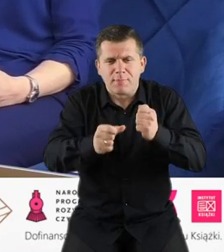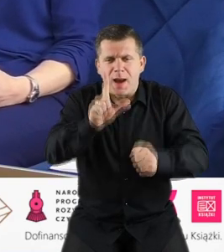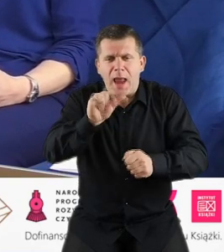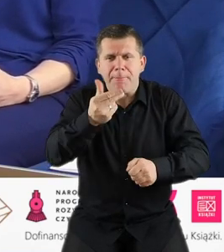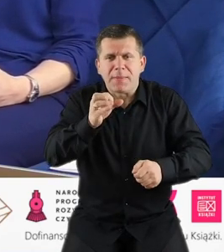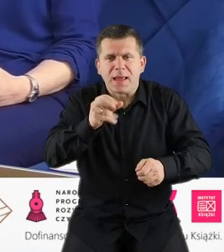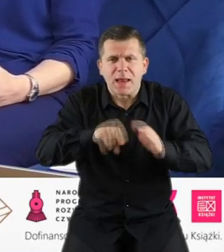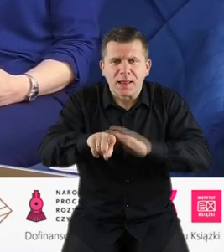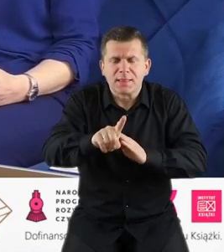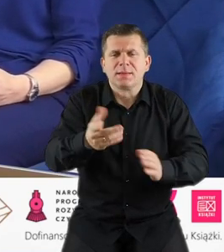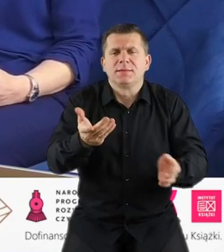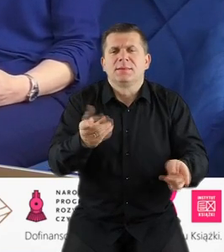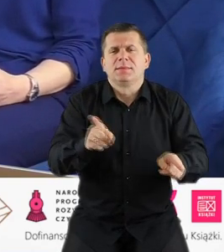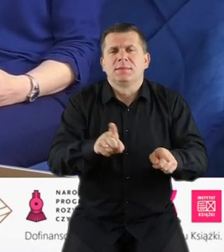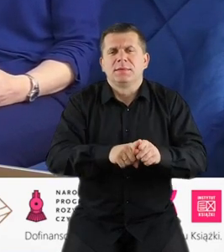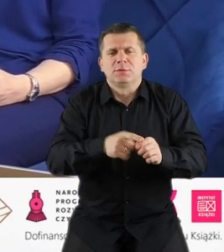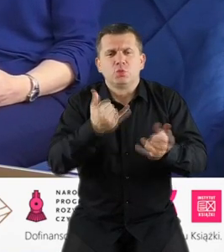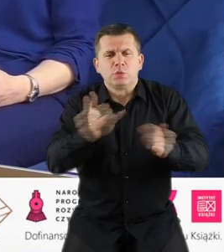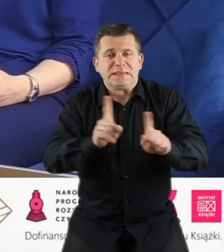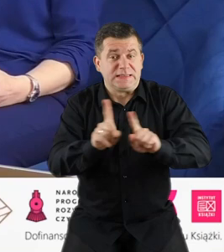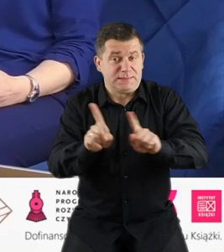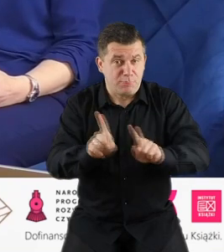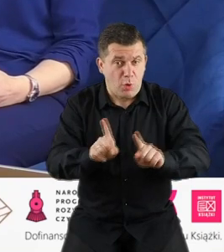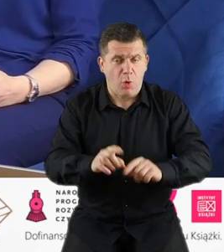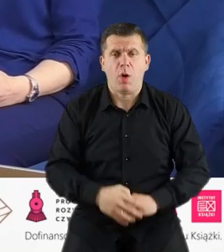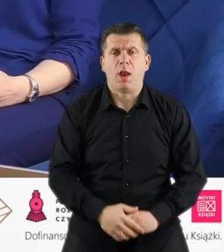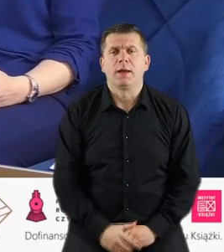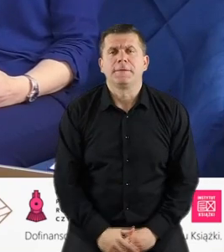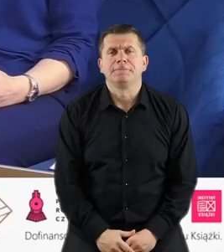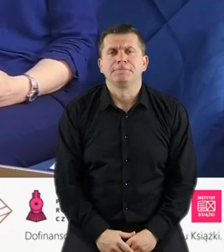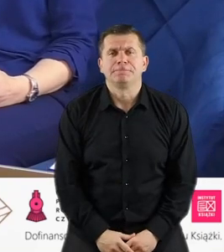równą taką, prawda, obsesję symboli, prawda?